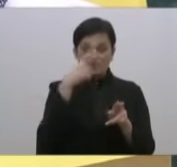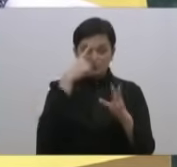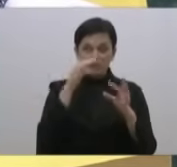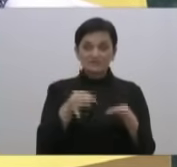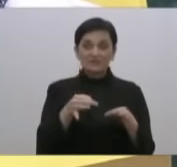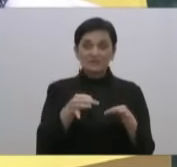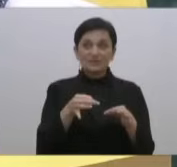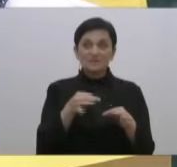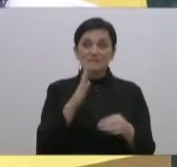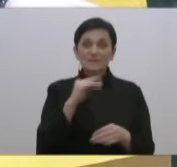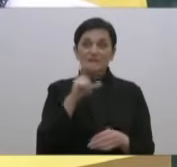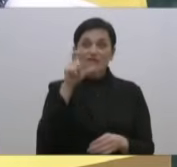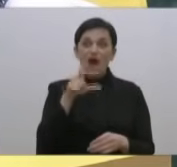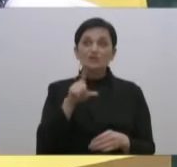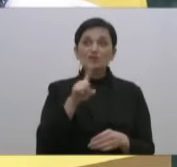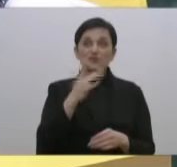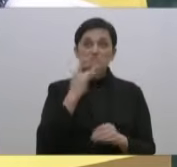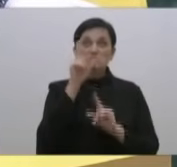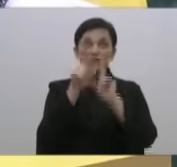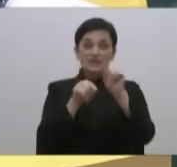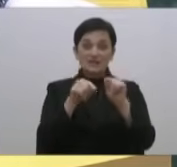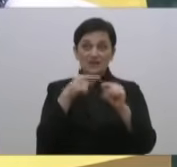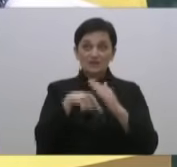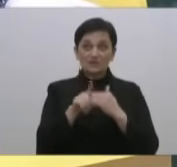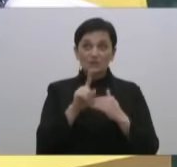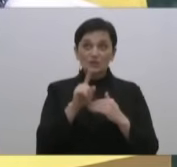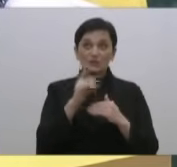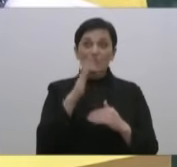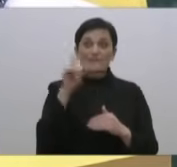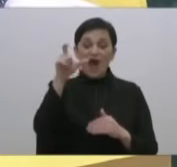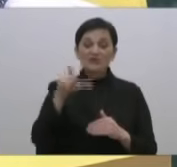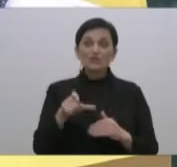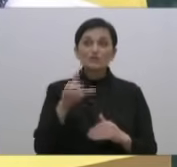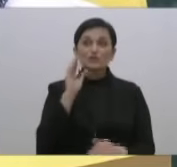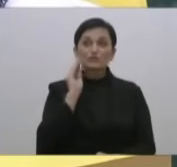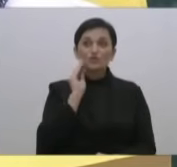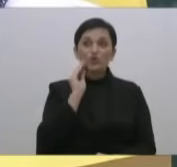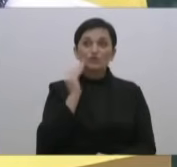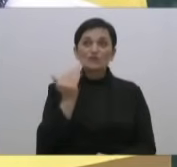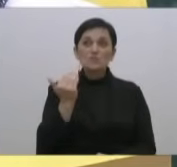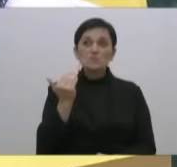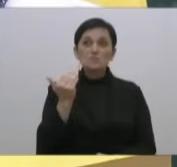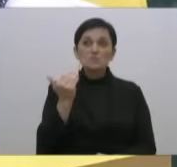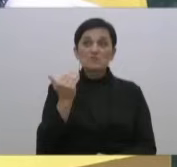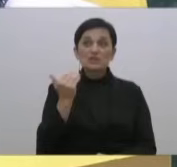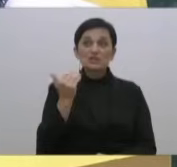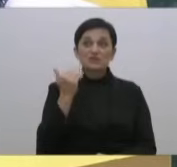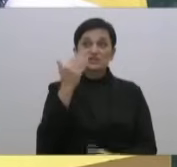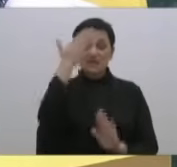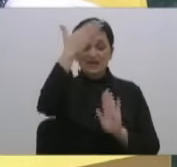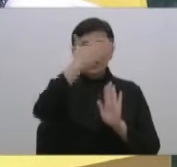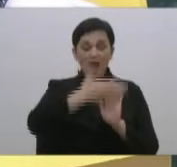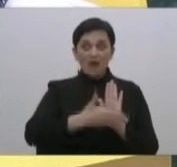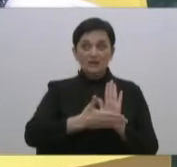მაშინ ვაშაძე გამოდის მიგრანტი. გახსოვთ ალბათ, მიგრანტი ვაშაძე, როცა მისეულ გოდების კედელთან